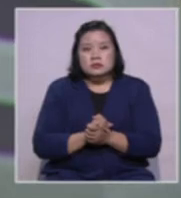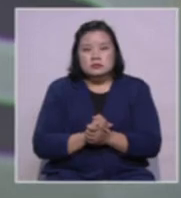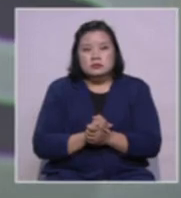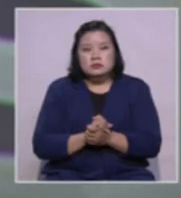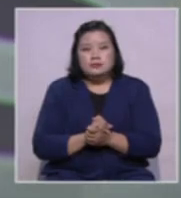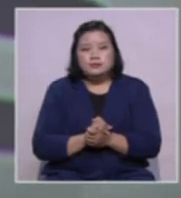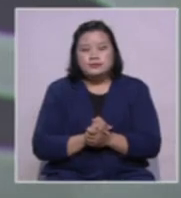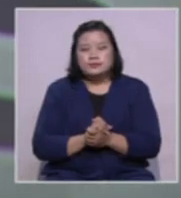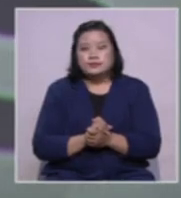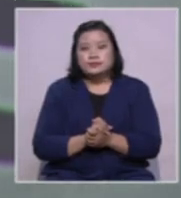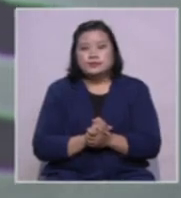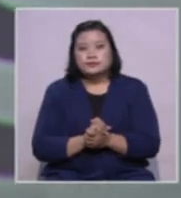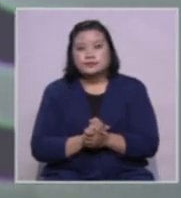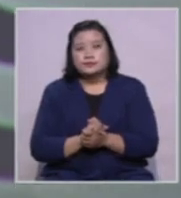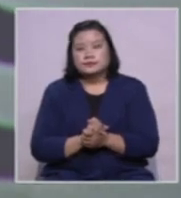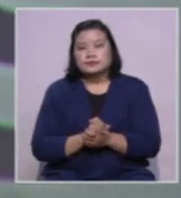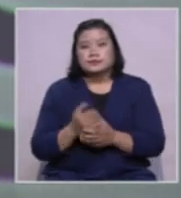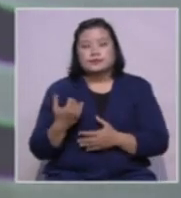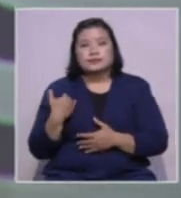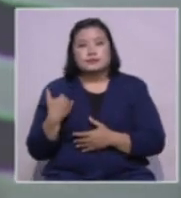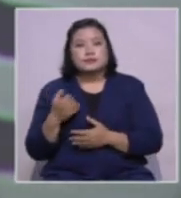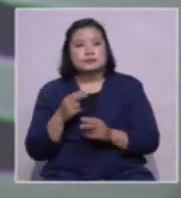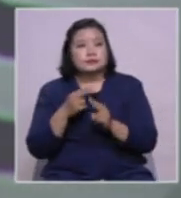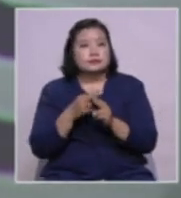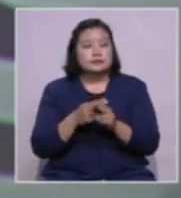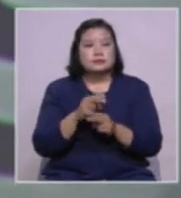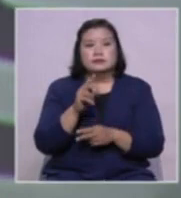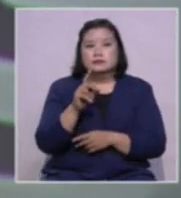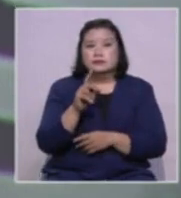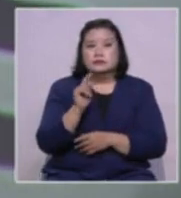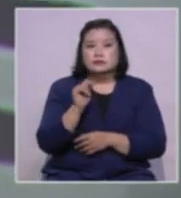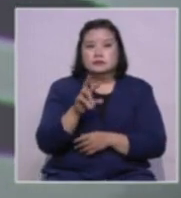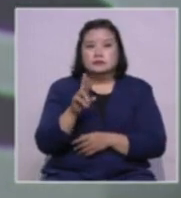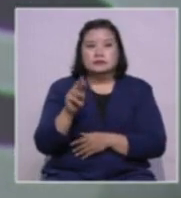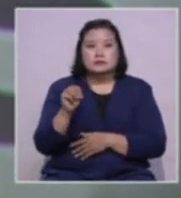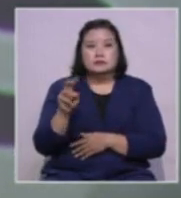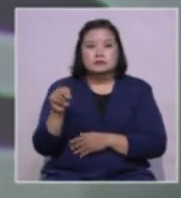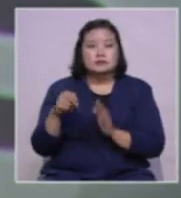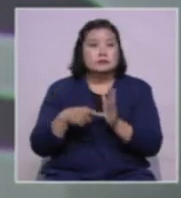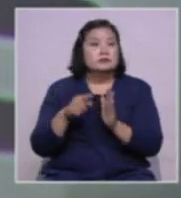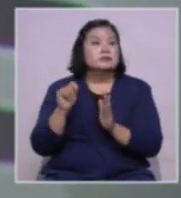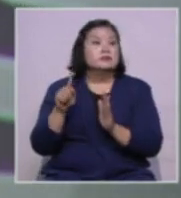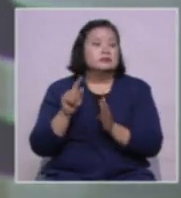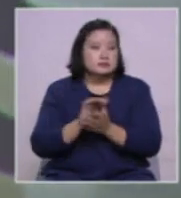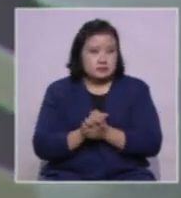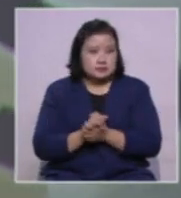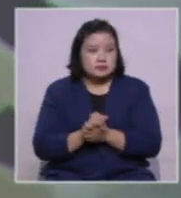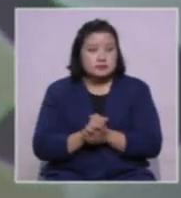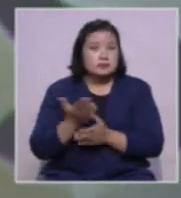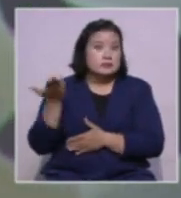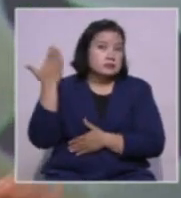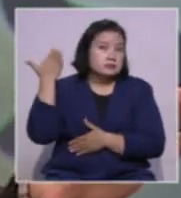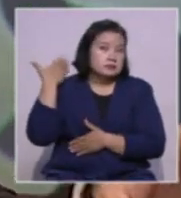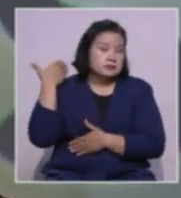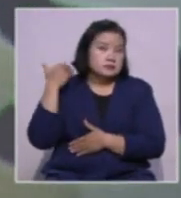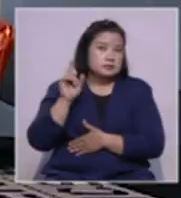คุณธรรมนัส ครับ ผมเผ่า ผู้กองธรรมนัสโดนกองธรรมนัสในตอนนี ้โดนเป็นแม่เหล็กมากนะครับของเดิมเนี่ยถ้าจำกันได้เนี่ยนะฮะ